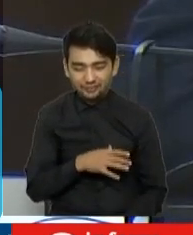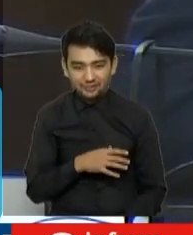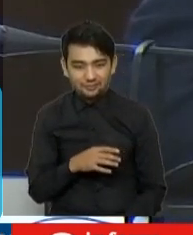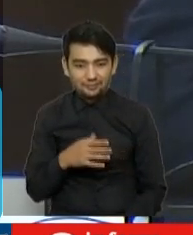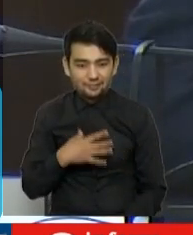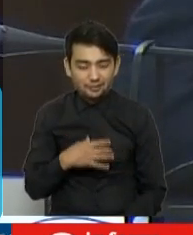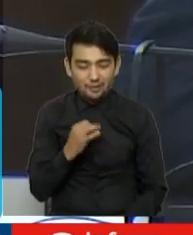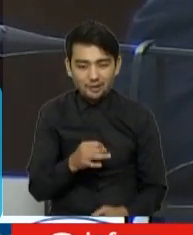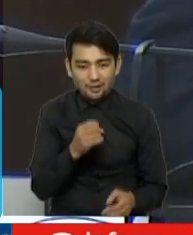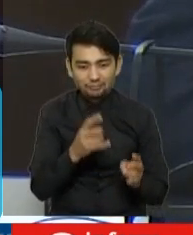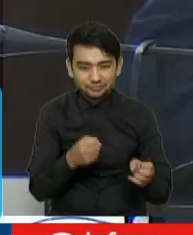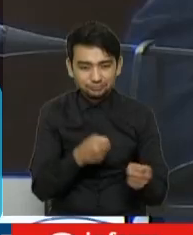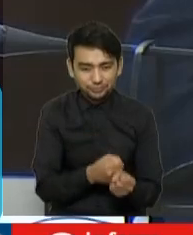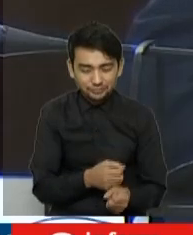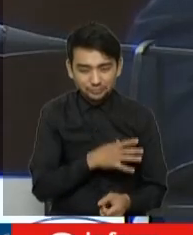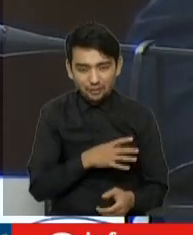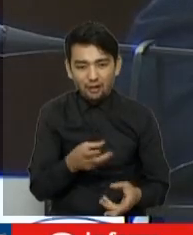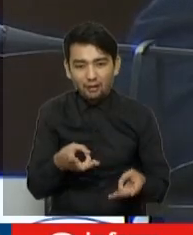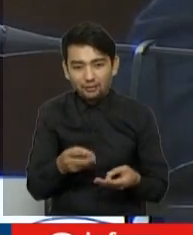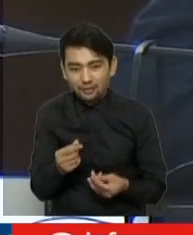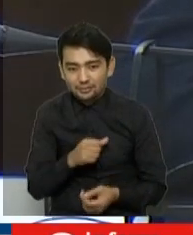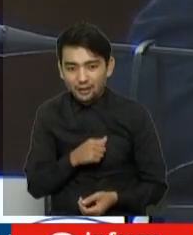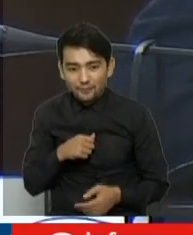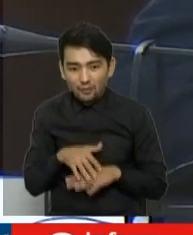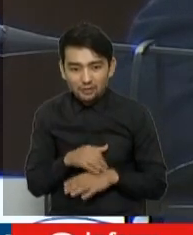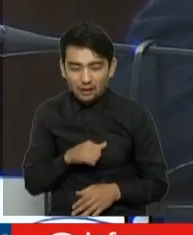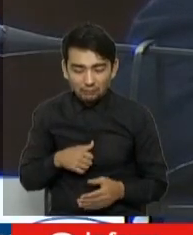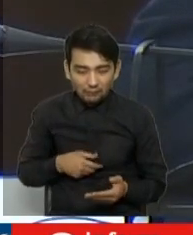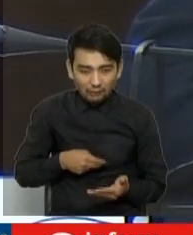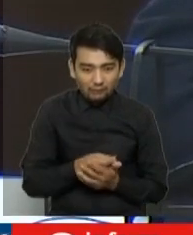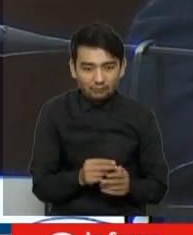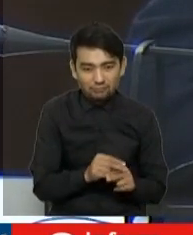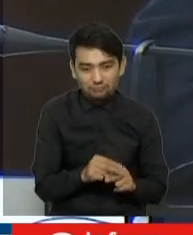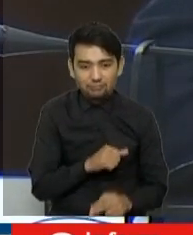Бүлінген көлігін жасау үшін қалған қаржыны қарапайым халық өз қалтасынан шығаруға мәжбүр.